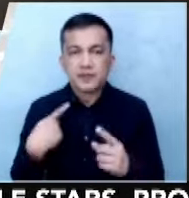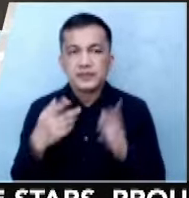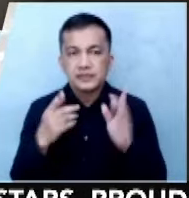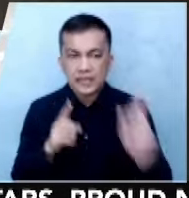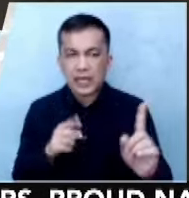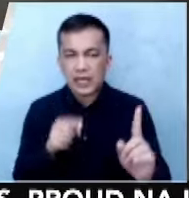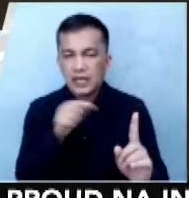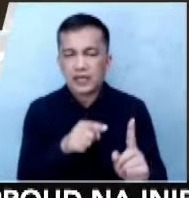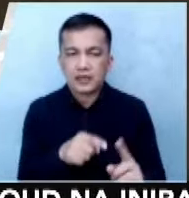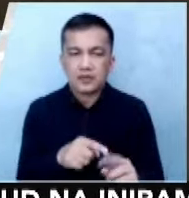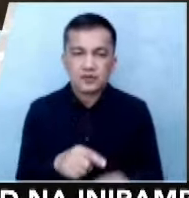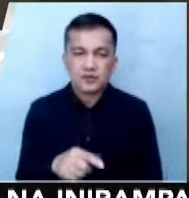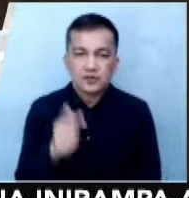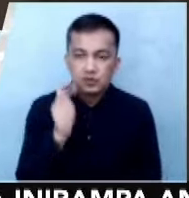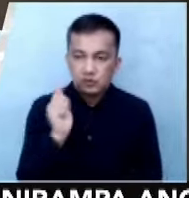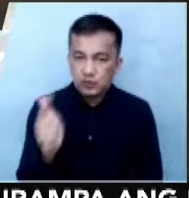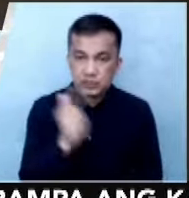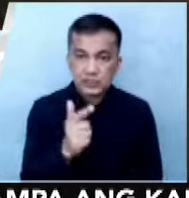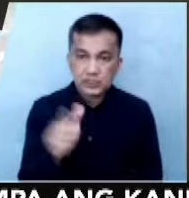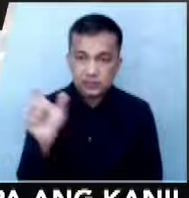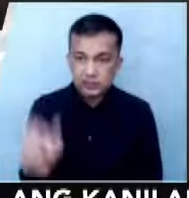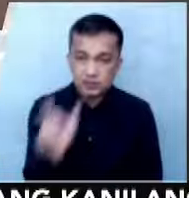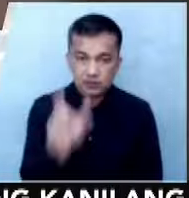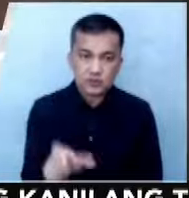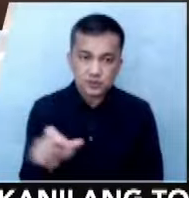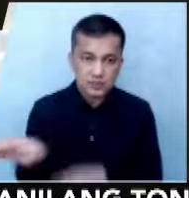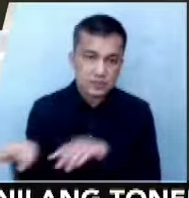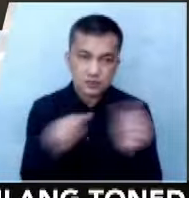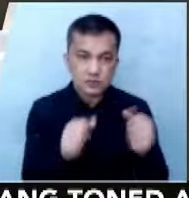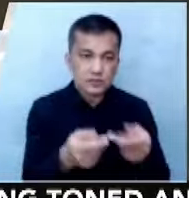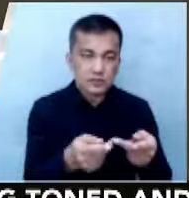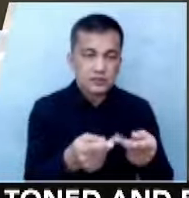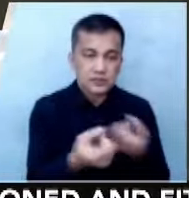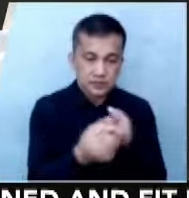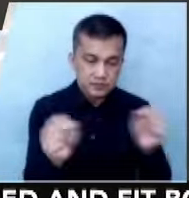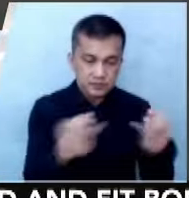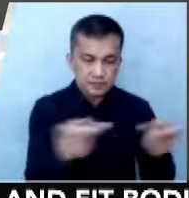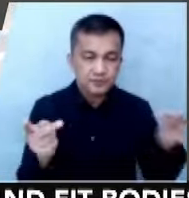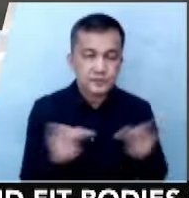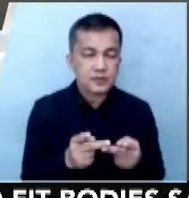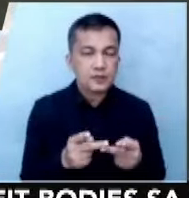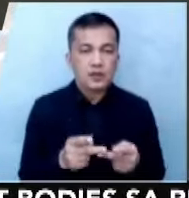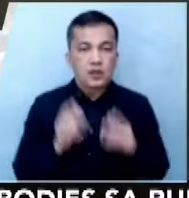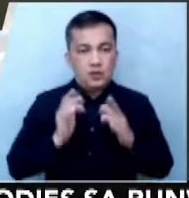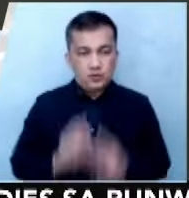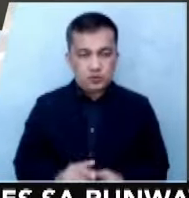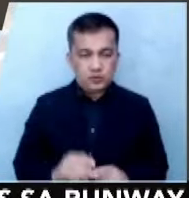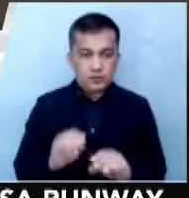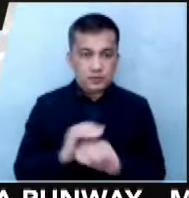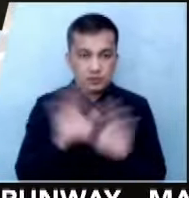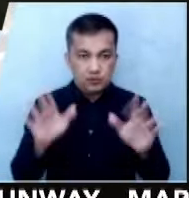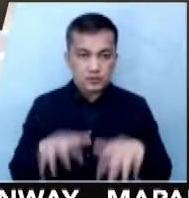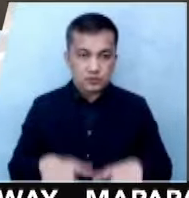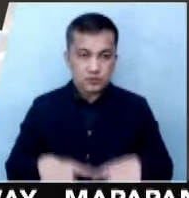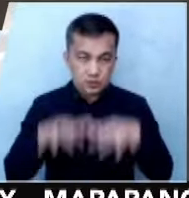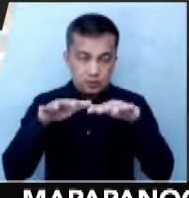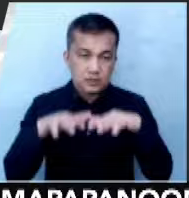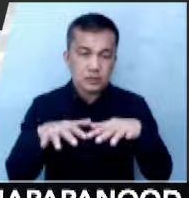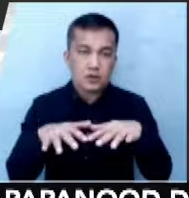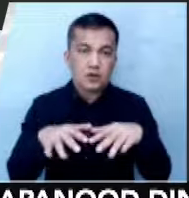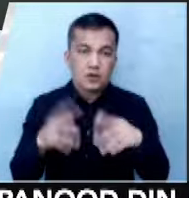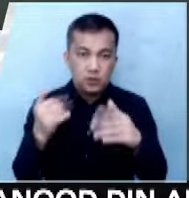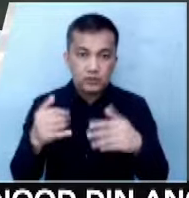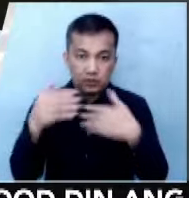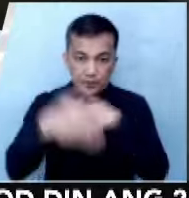Mahigit 20 individual ang inilikas sa evacuation center. Mabuti na lang daw at maliwanag na nung tumaas ang baha. Dahil kung gabi ito